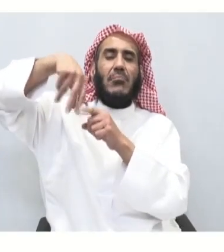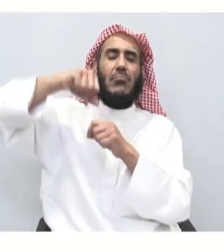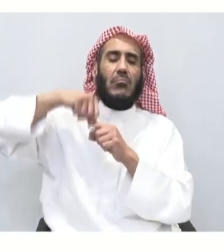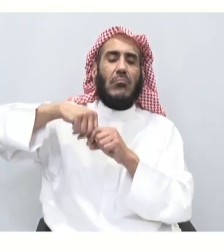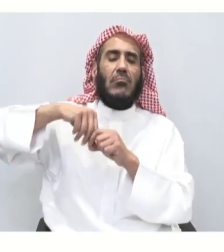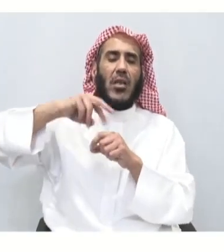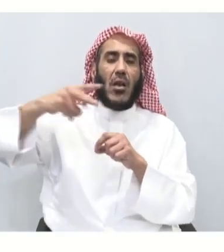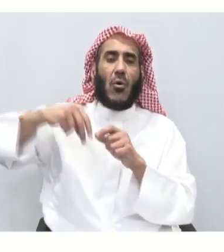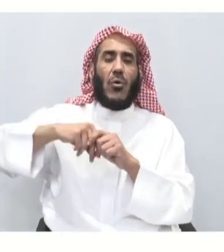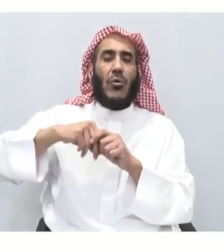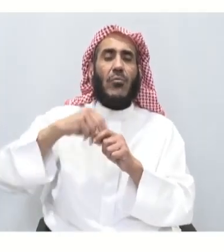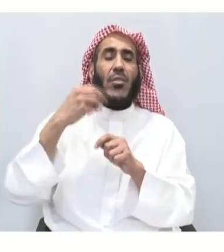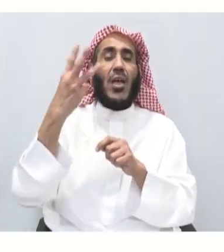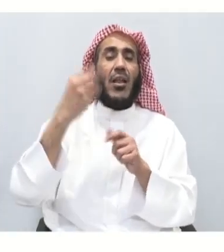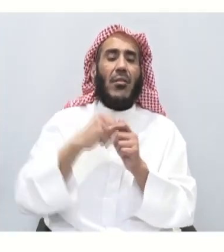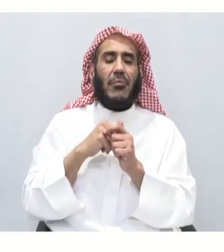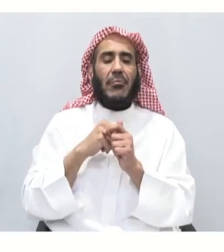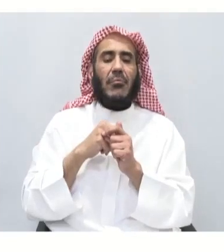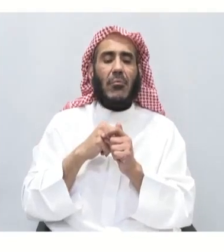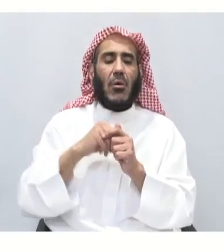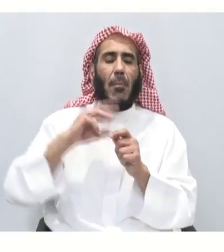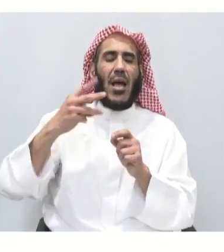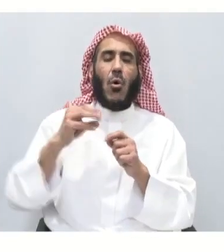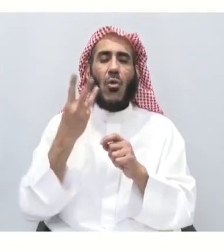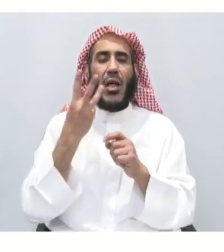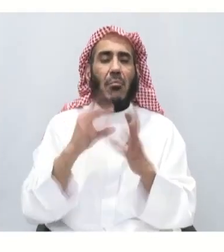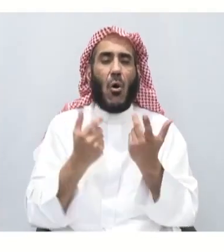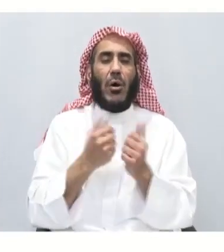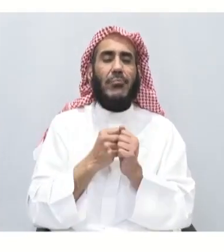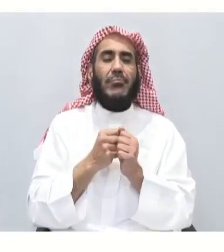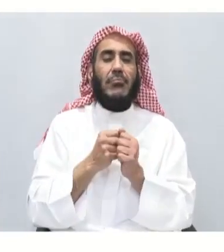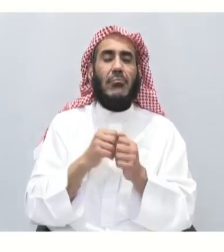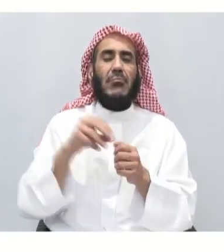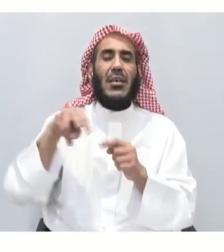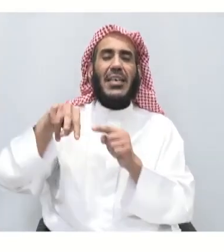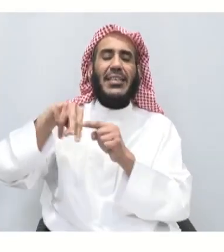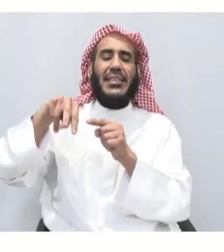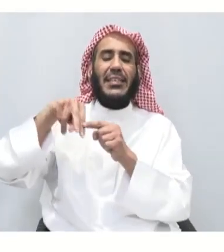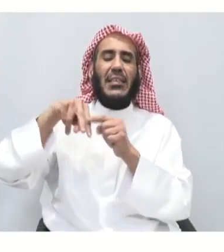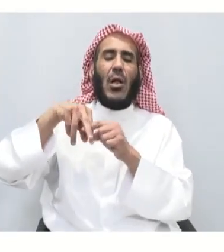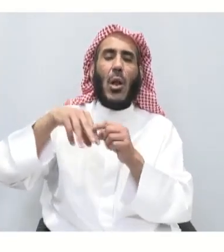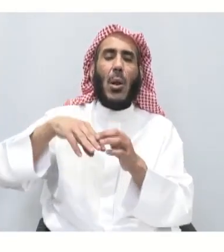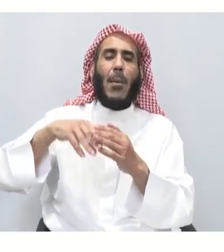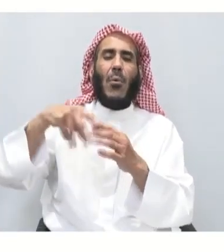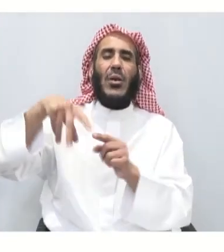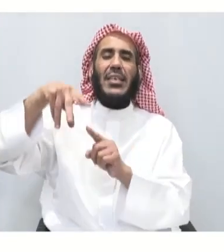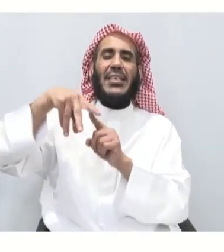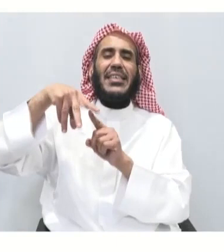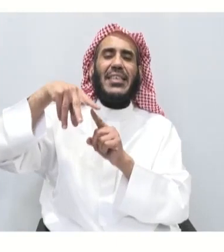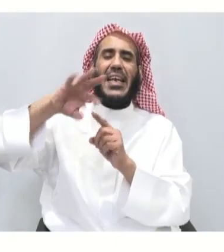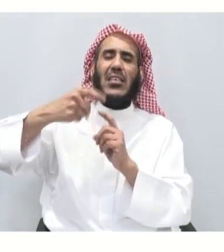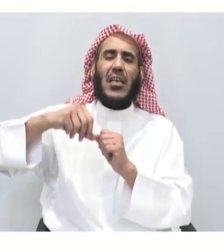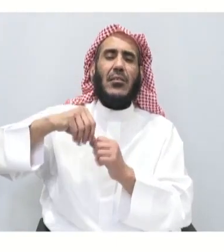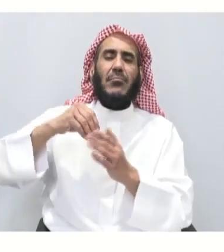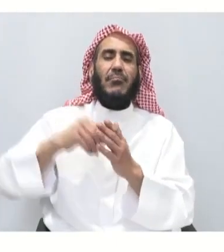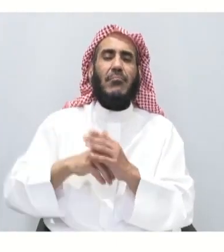من النوع الثالث ما هو النوع الثالث اين تكون نقطه محور الارتكاز او نقطه